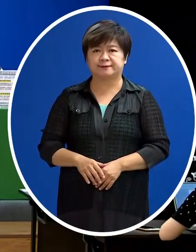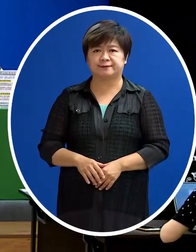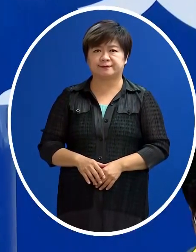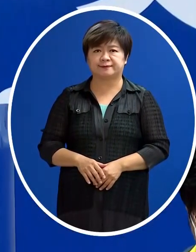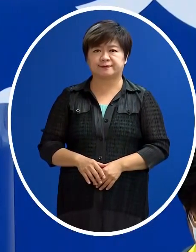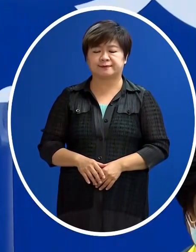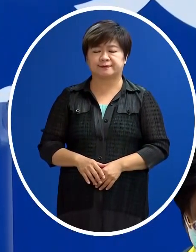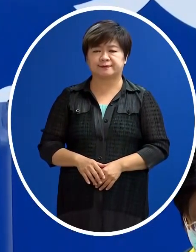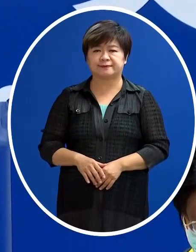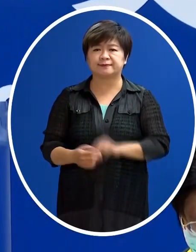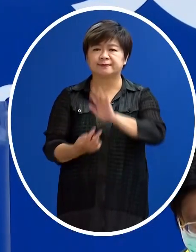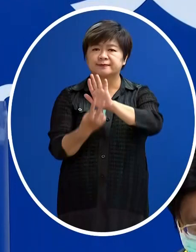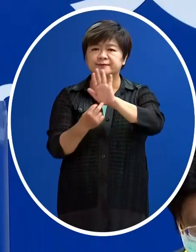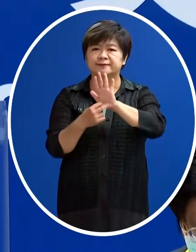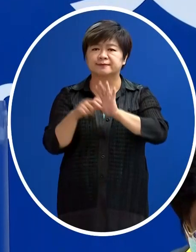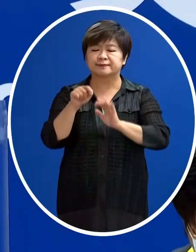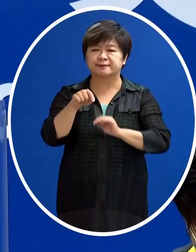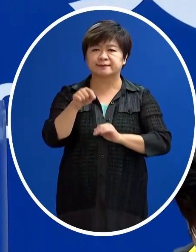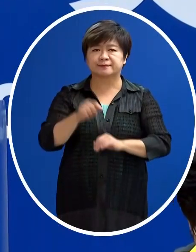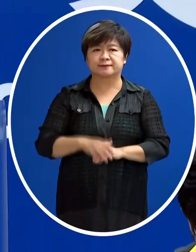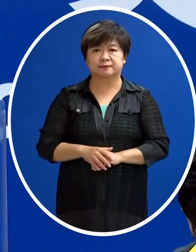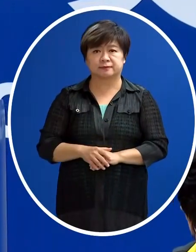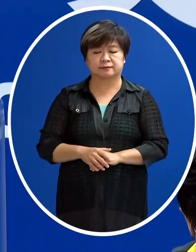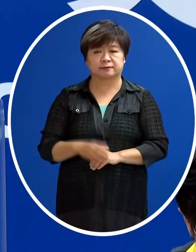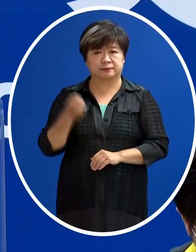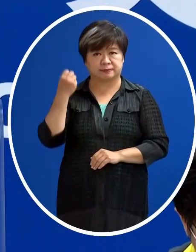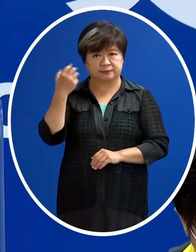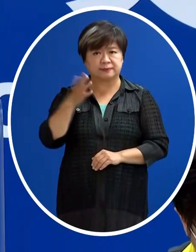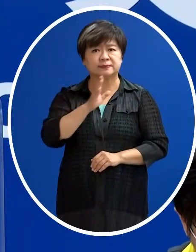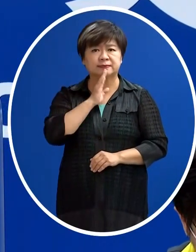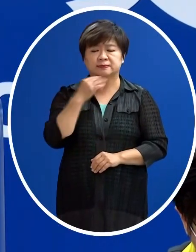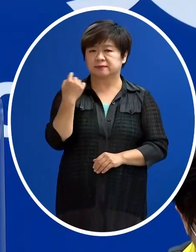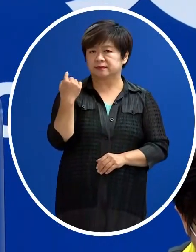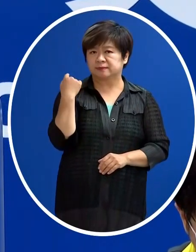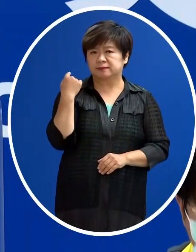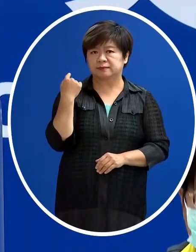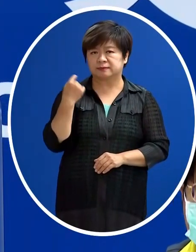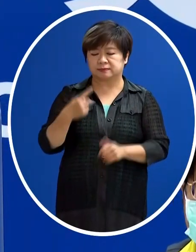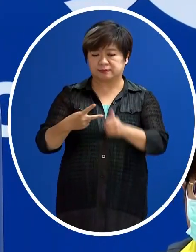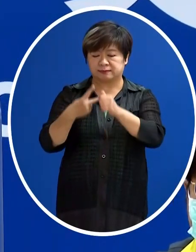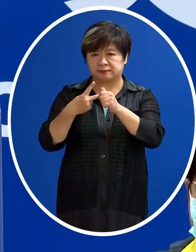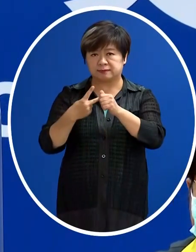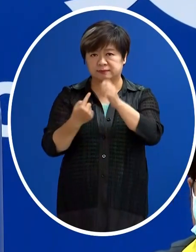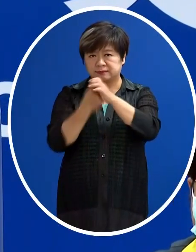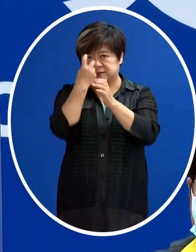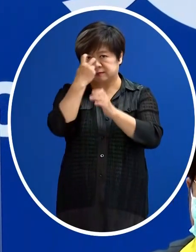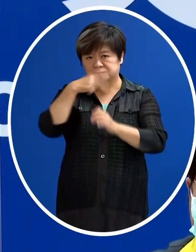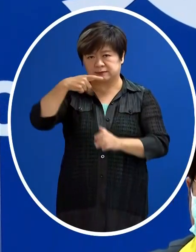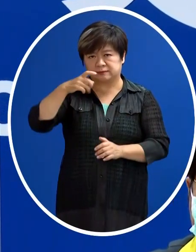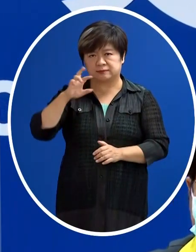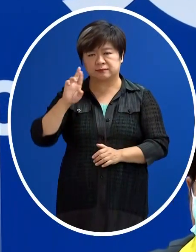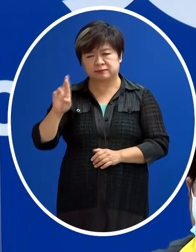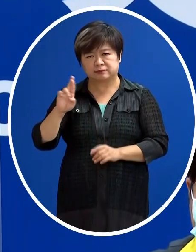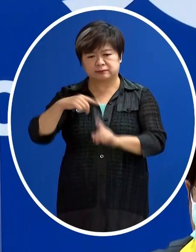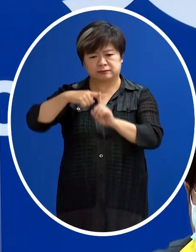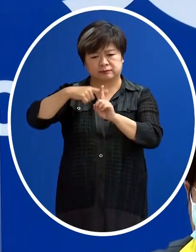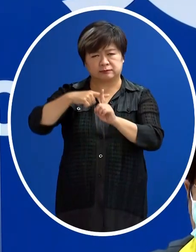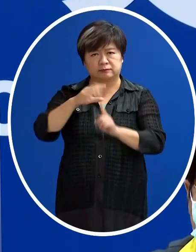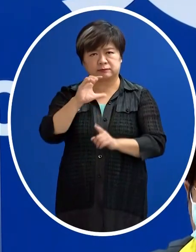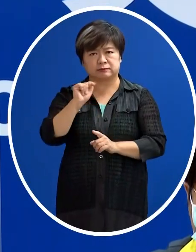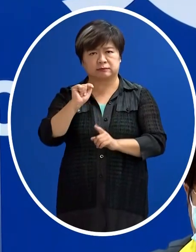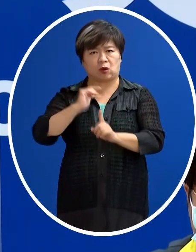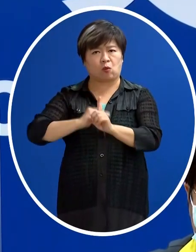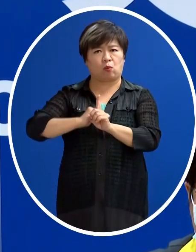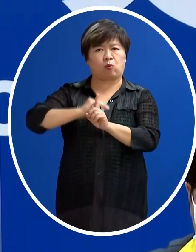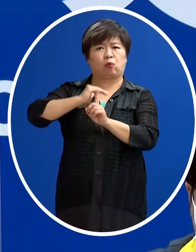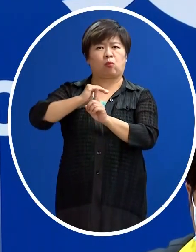好，这一例的话，今天有新的结果是他昨天有在二采他的 PCR， 但是他的 CT 值就已经升高